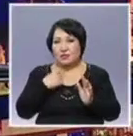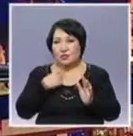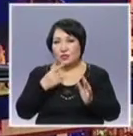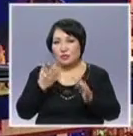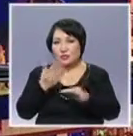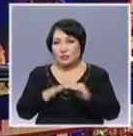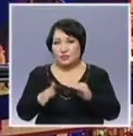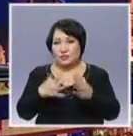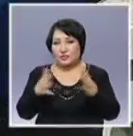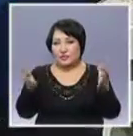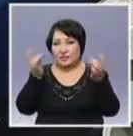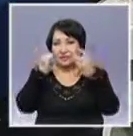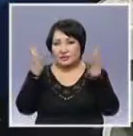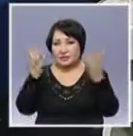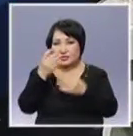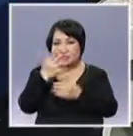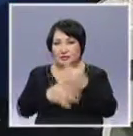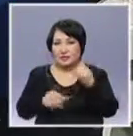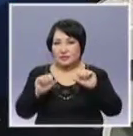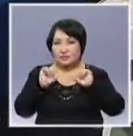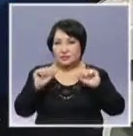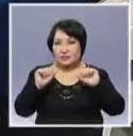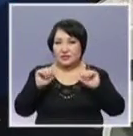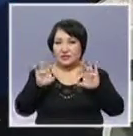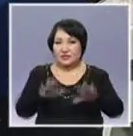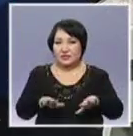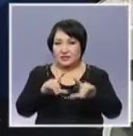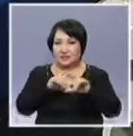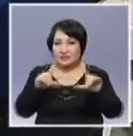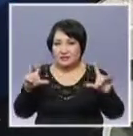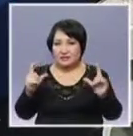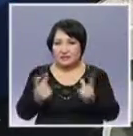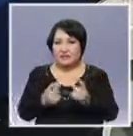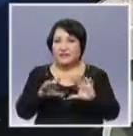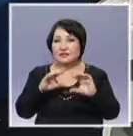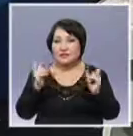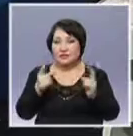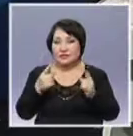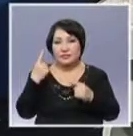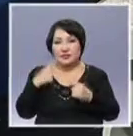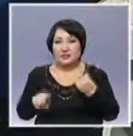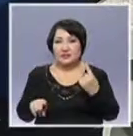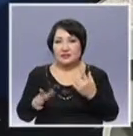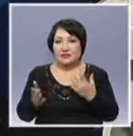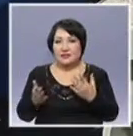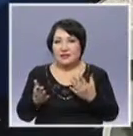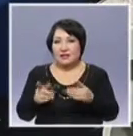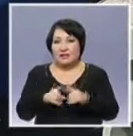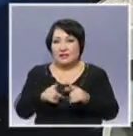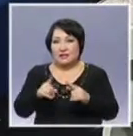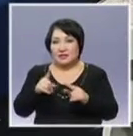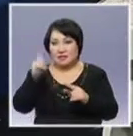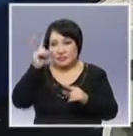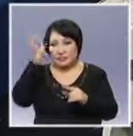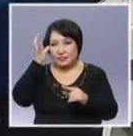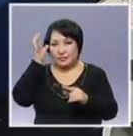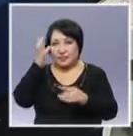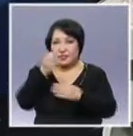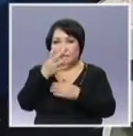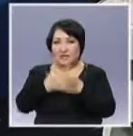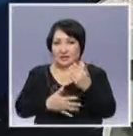мәдениет орталықтарында, спорт кешенде, басқа да сондай білім беру